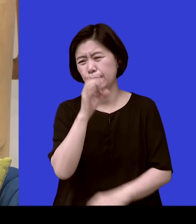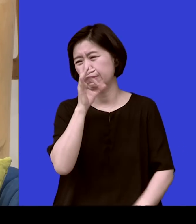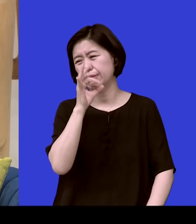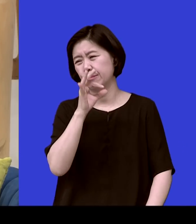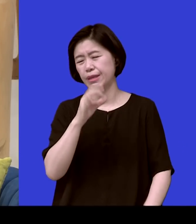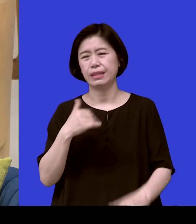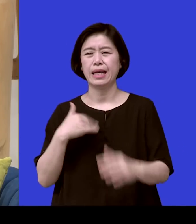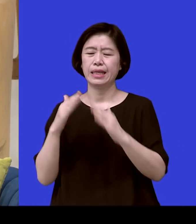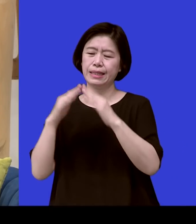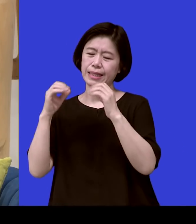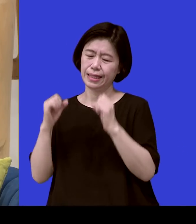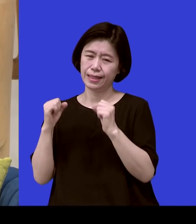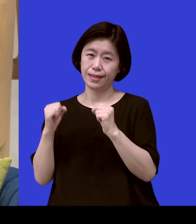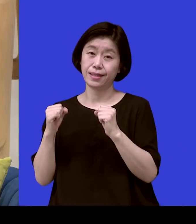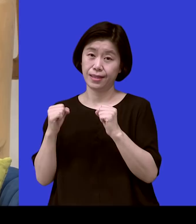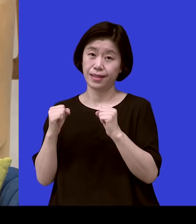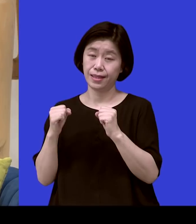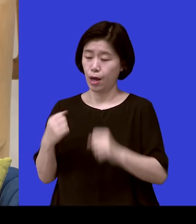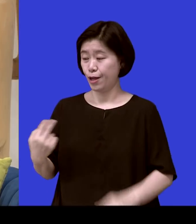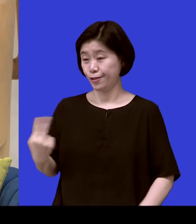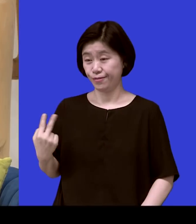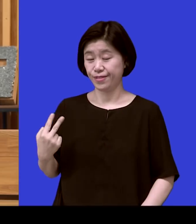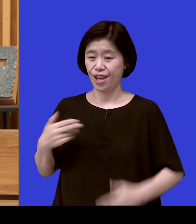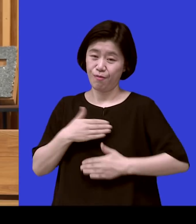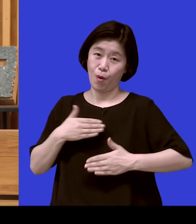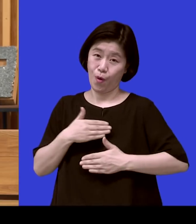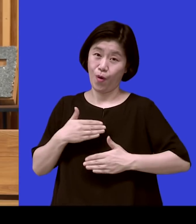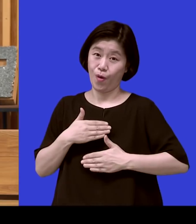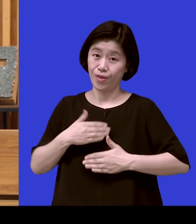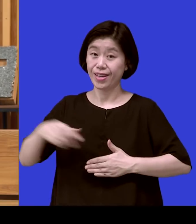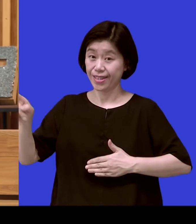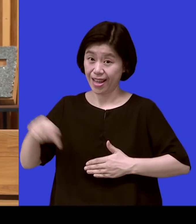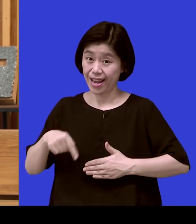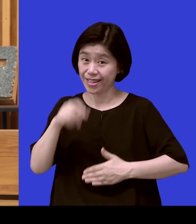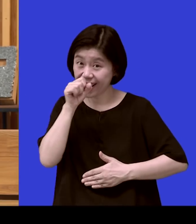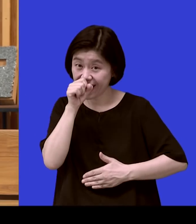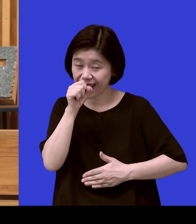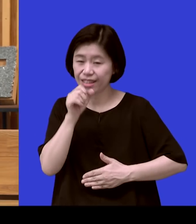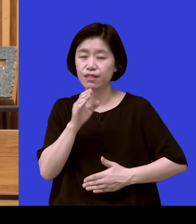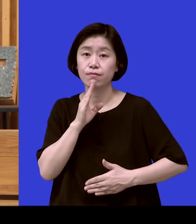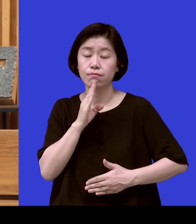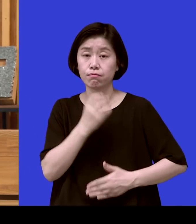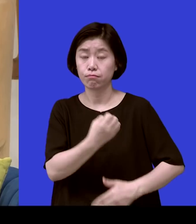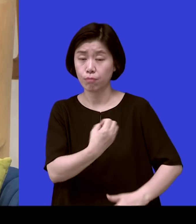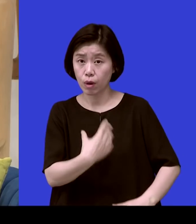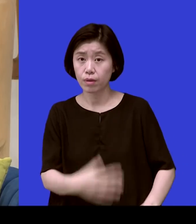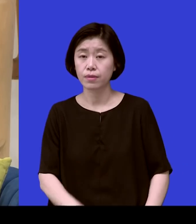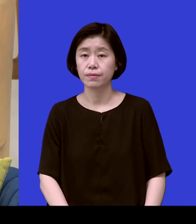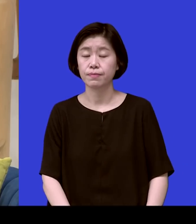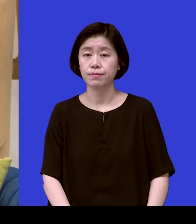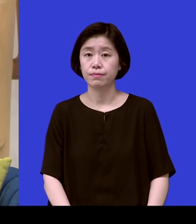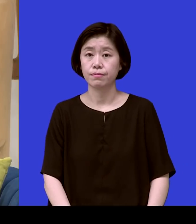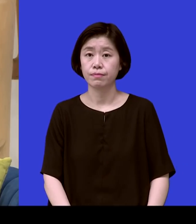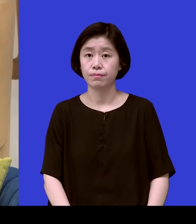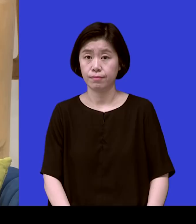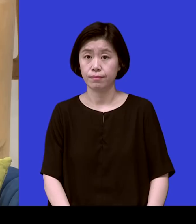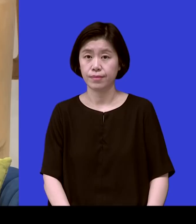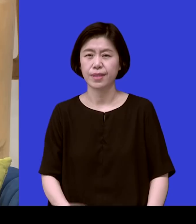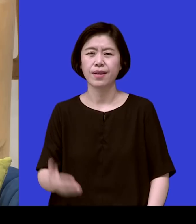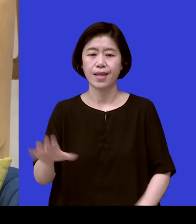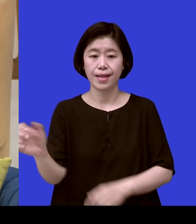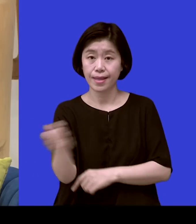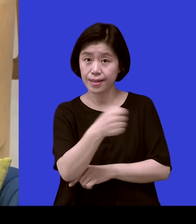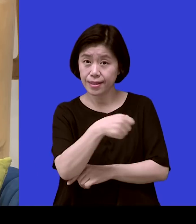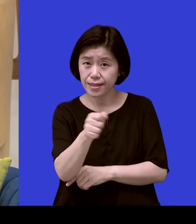그러면서 당신하고 사우나를 가야 되겠네. 이렇게 얘기하셨어요. 근데 같이